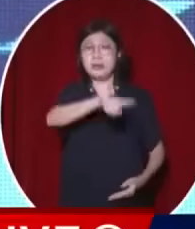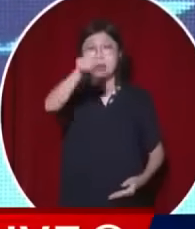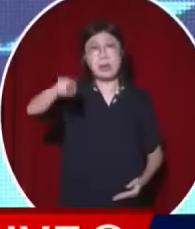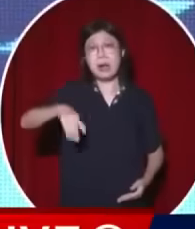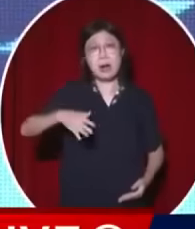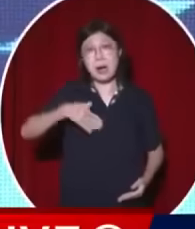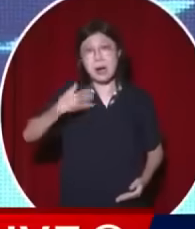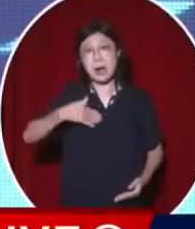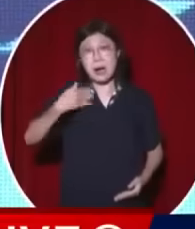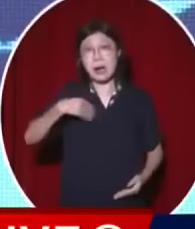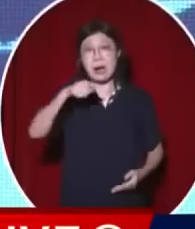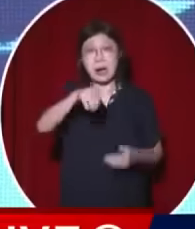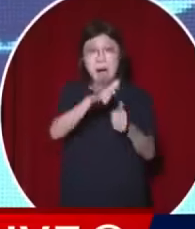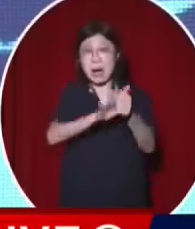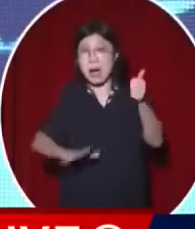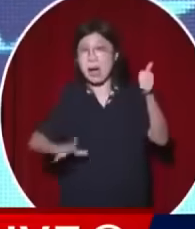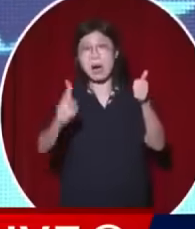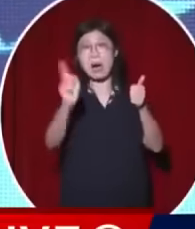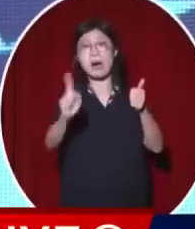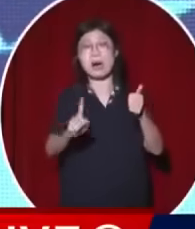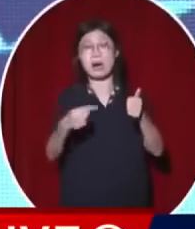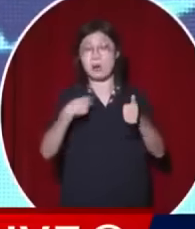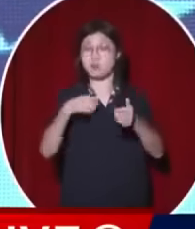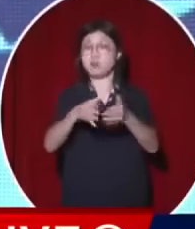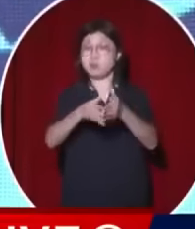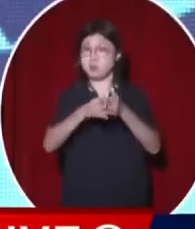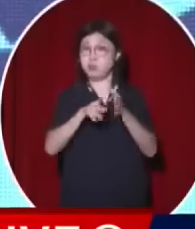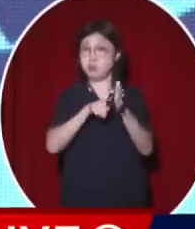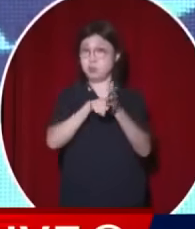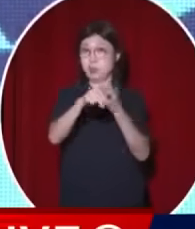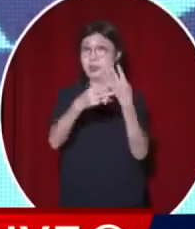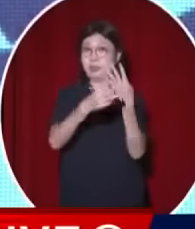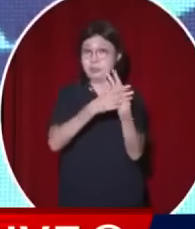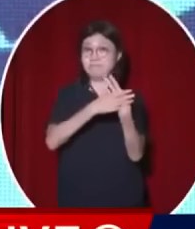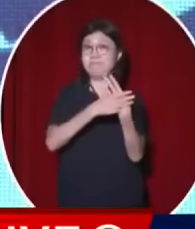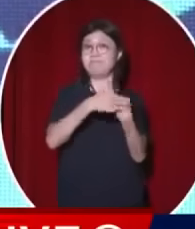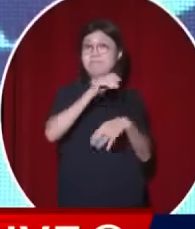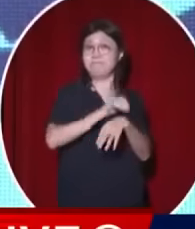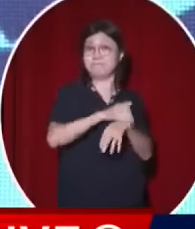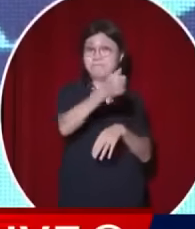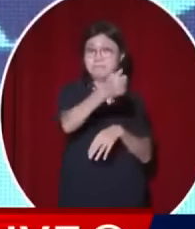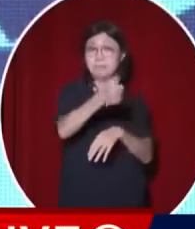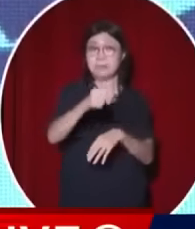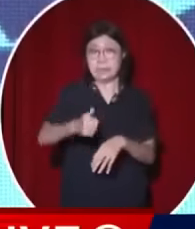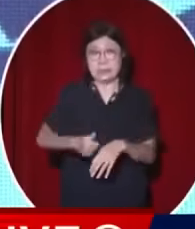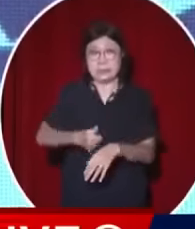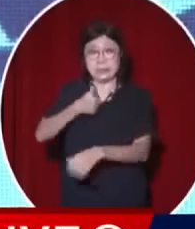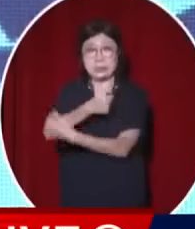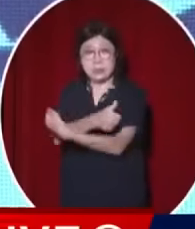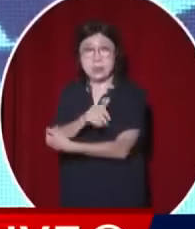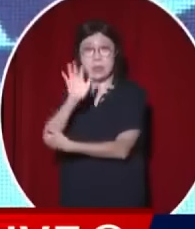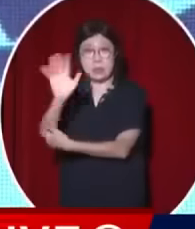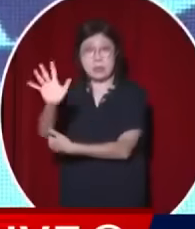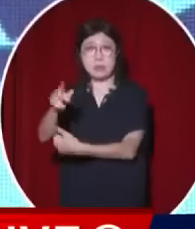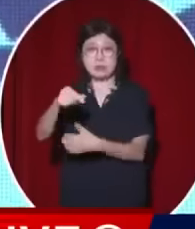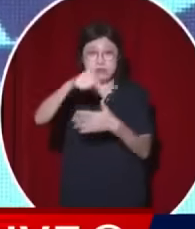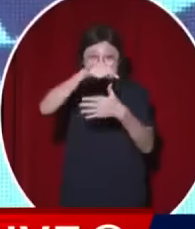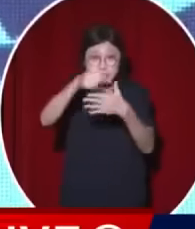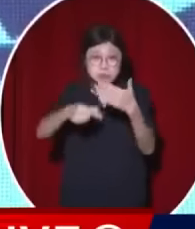的。我们需要有专业素养、有实务经验的人来制定对的政策。